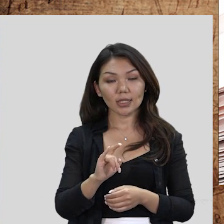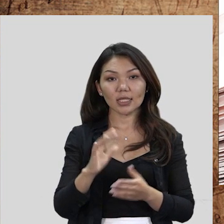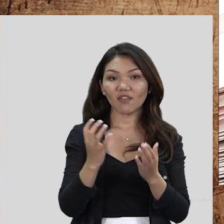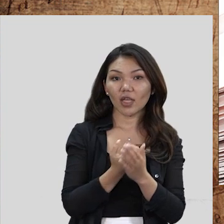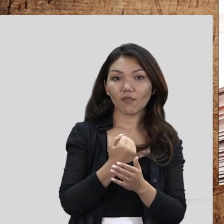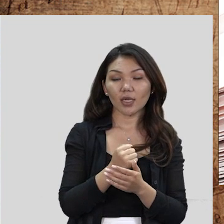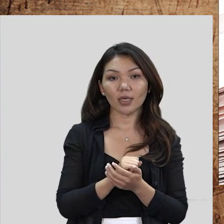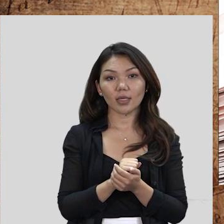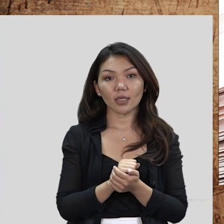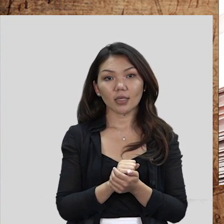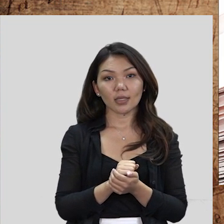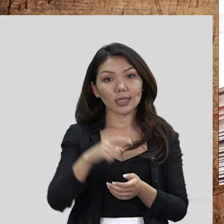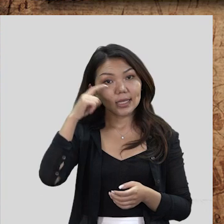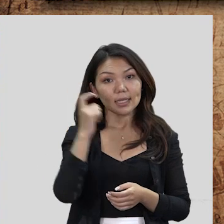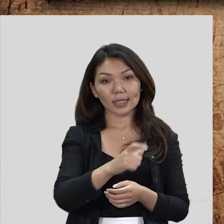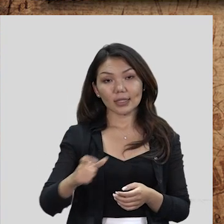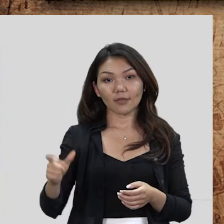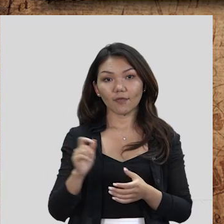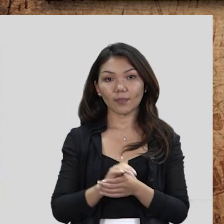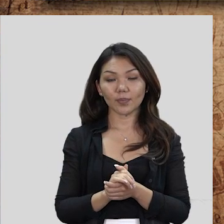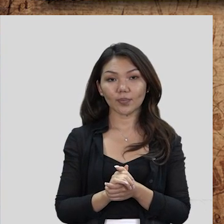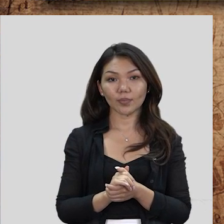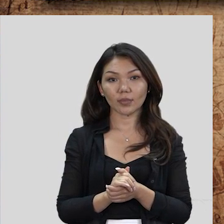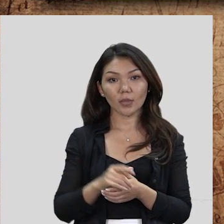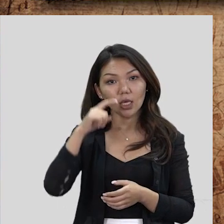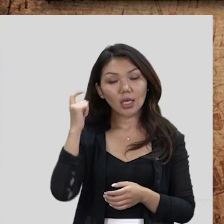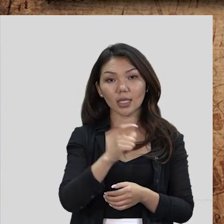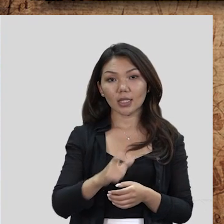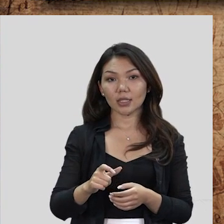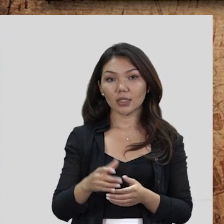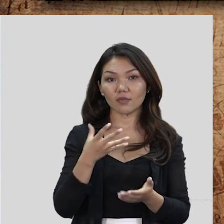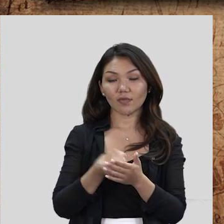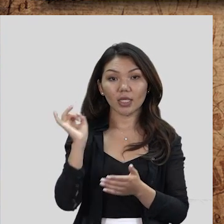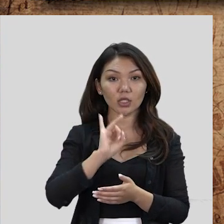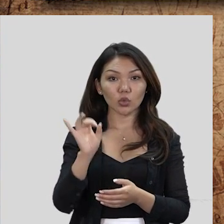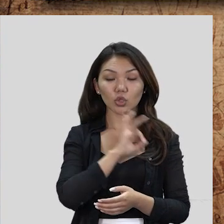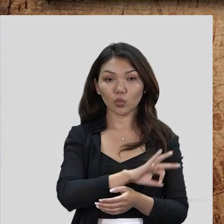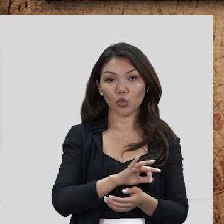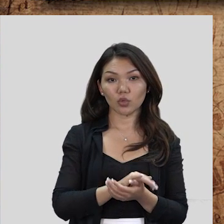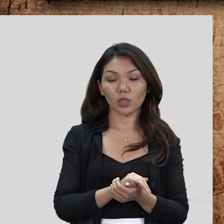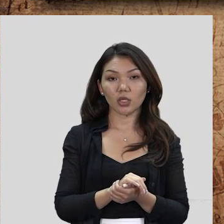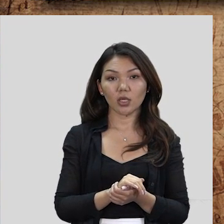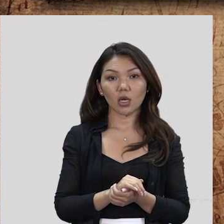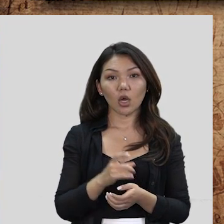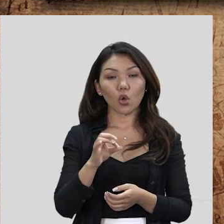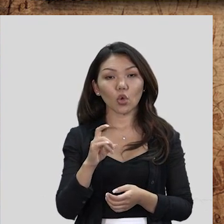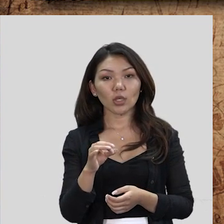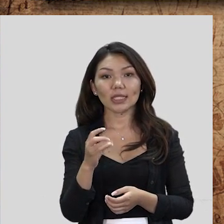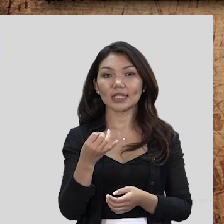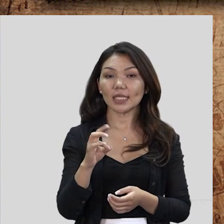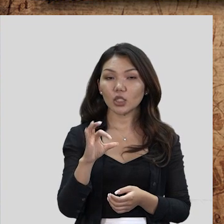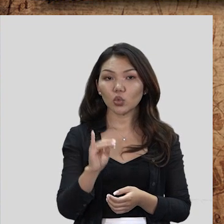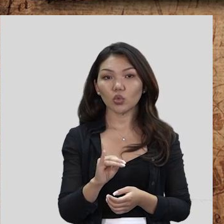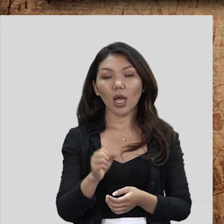то есть кыргызов кыргызы своей истории использовали афон енисейскую руническую письменность арабские